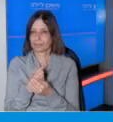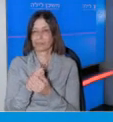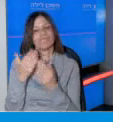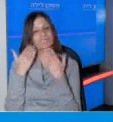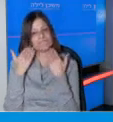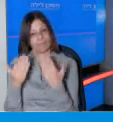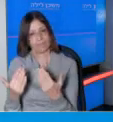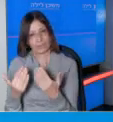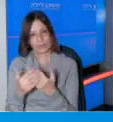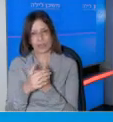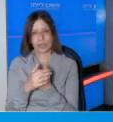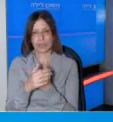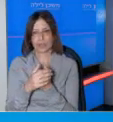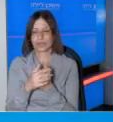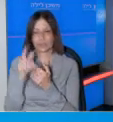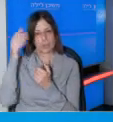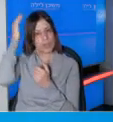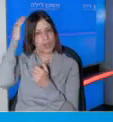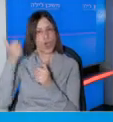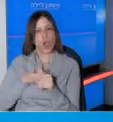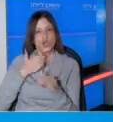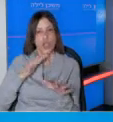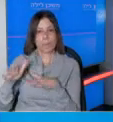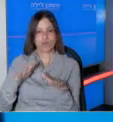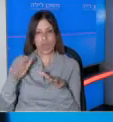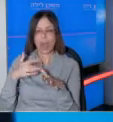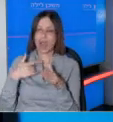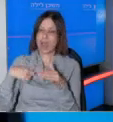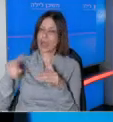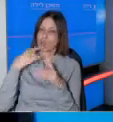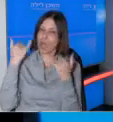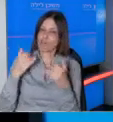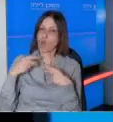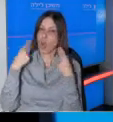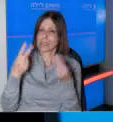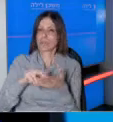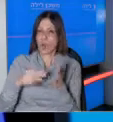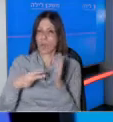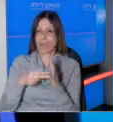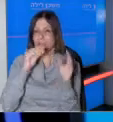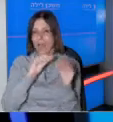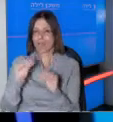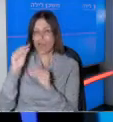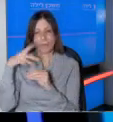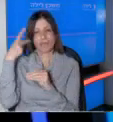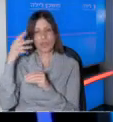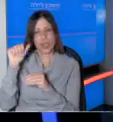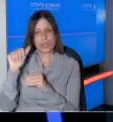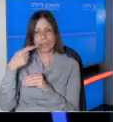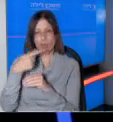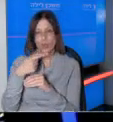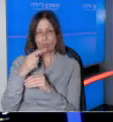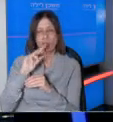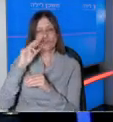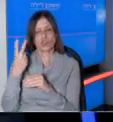תודה רבה למר נפתלי בנט, ראש הממשלה. אנחנו עכשיו חוזרים לאולפן, נעבור לפרופסור איתמר גוטו, לשעבר משנה